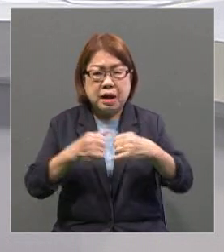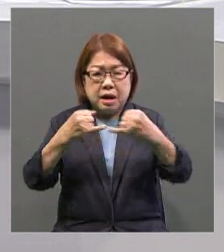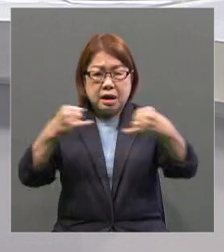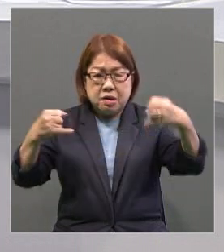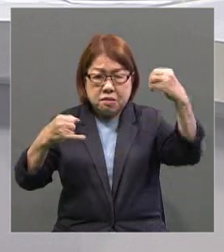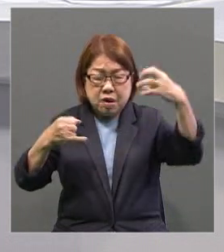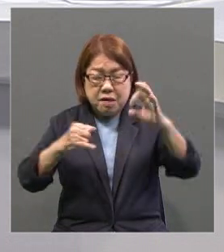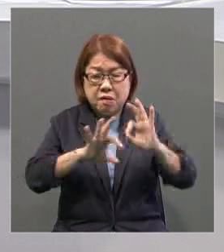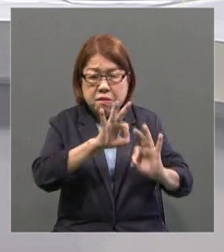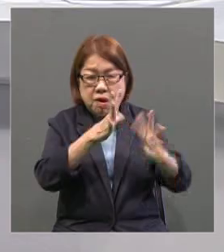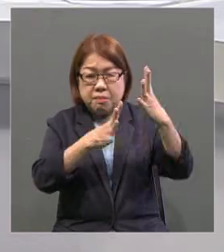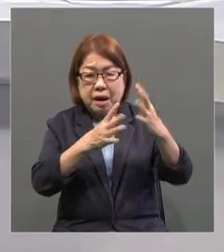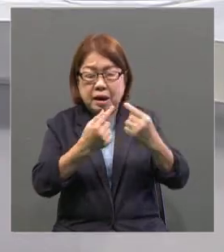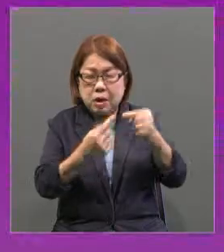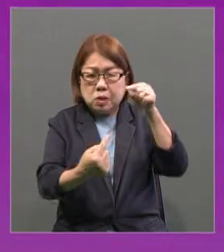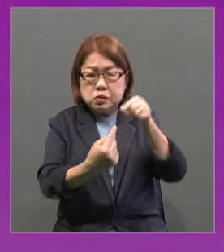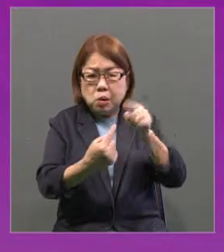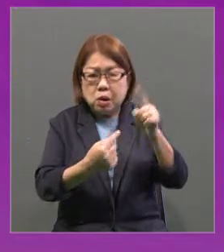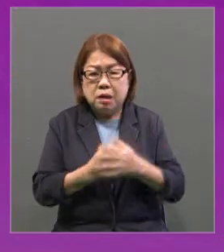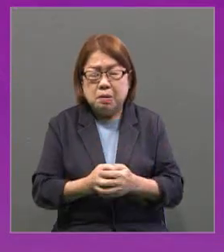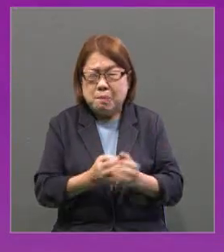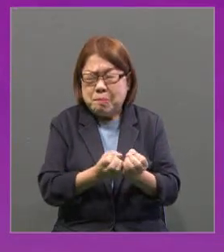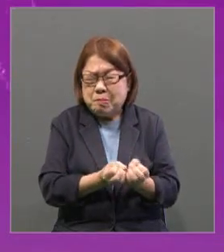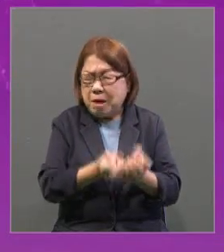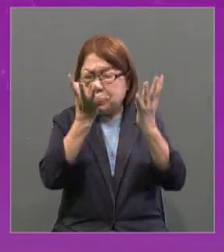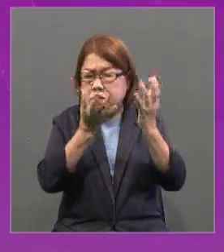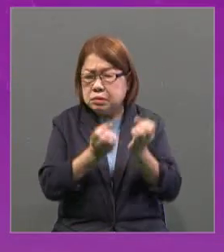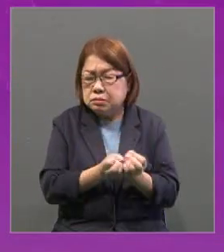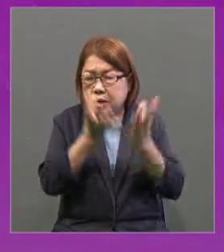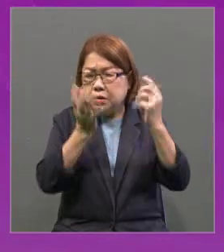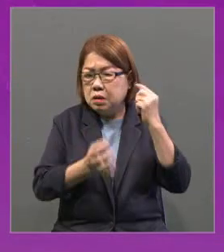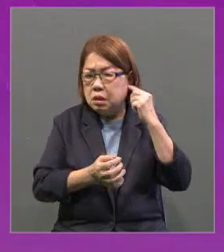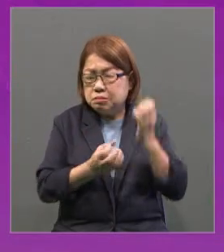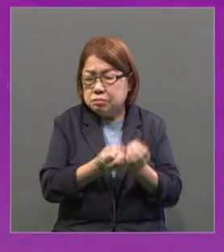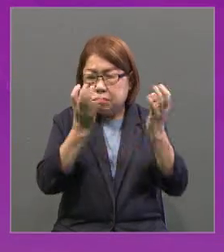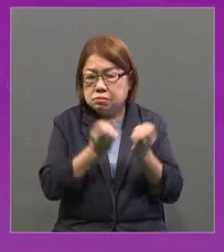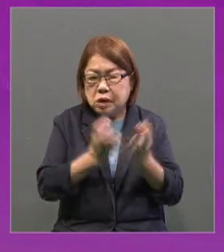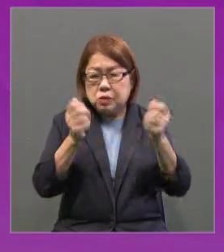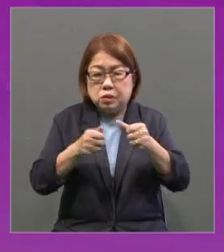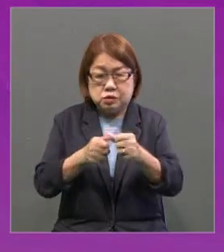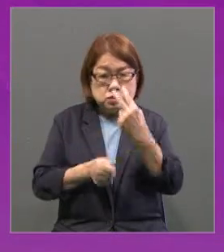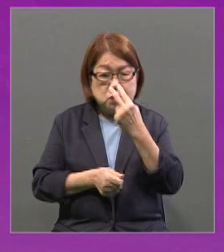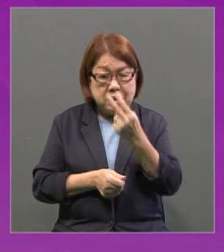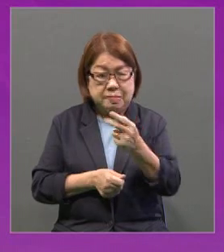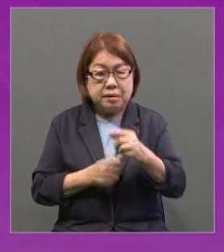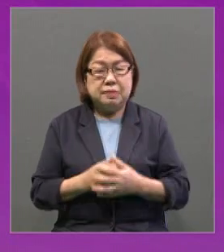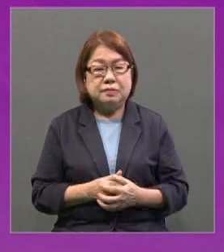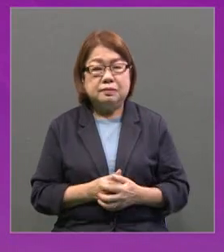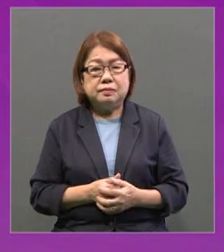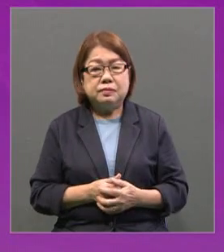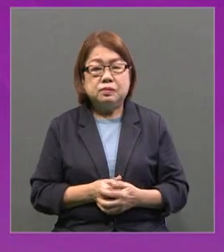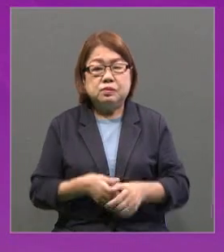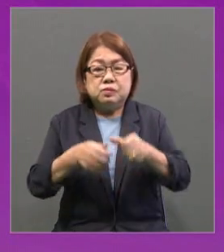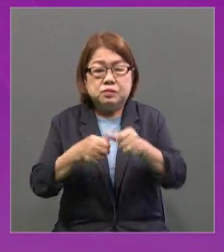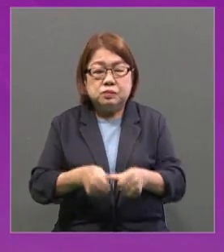สารเพียงแต่ว่าในระหว่างนั้นเนี่ยมันมีเสียงดังคล้ายระเบิดอยู่ตลอดเวลาแล้วจุดที่เกิดอย่างที่คุณผู้ชมเห็นเนี่ยค่ะนั่